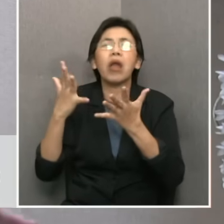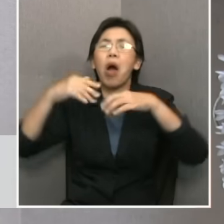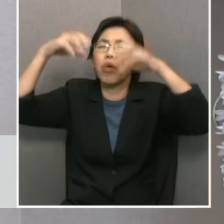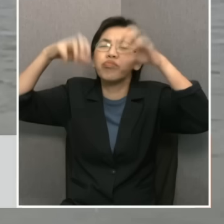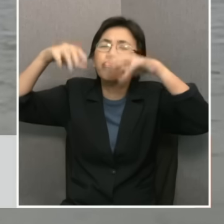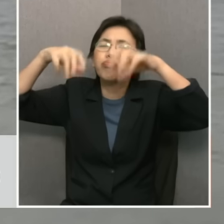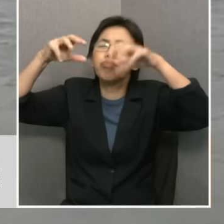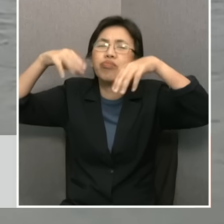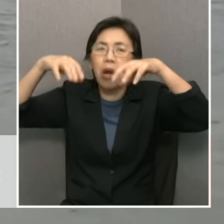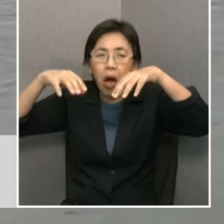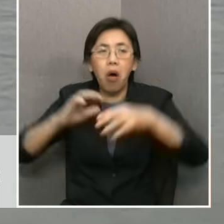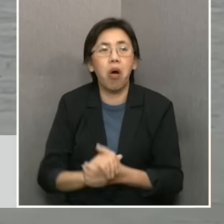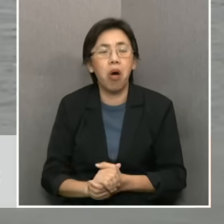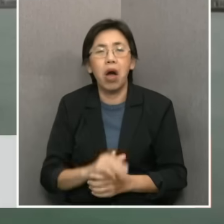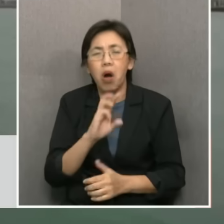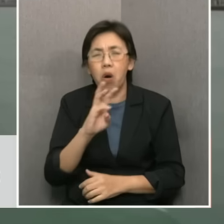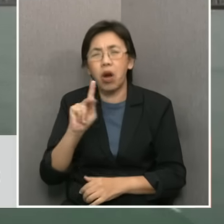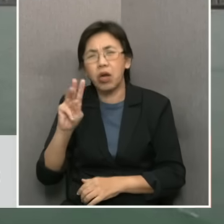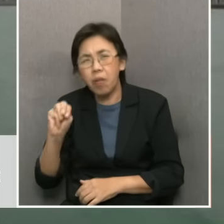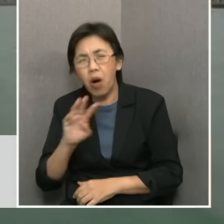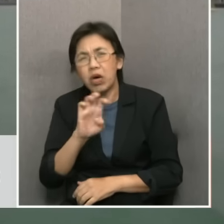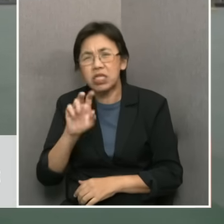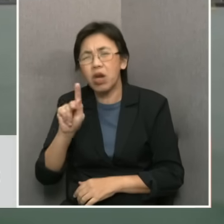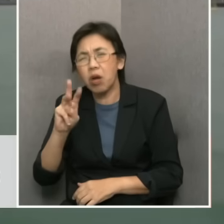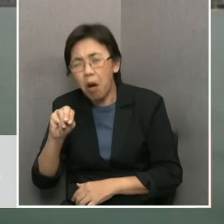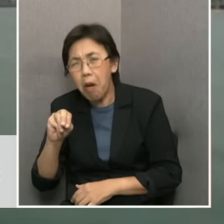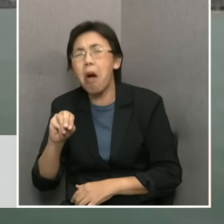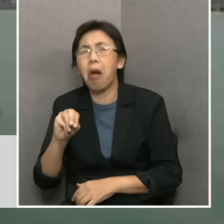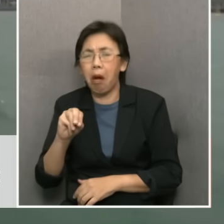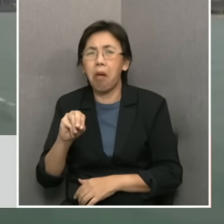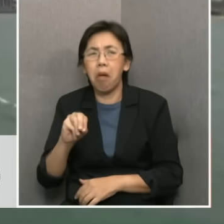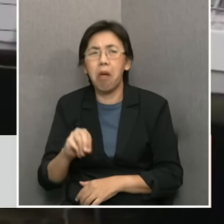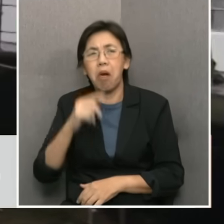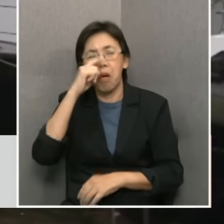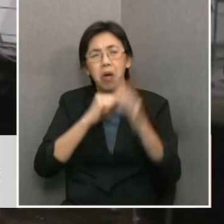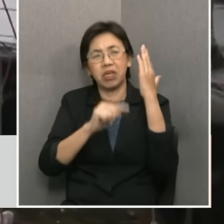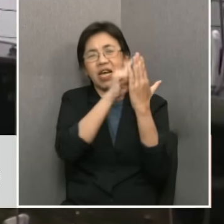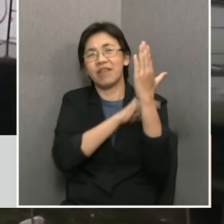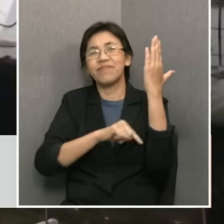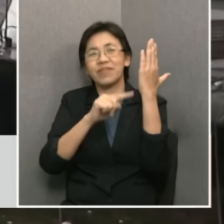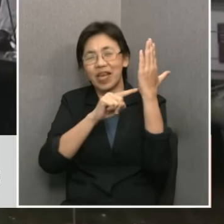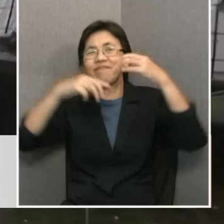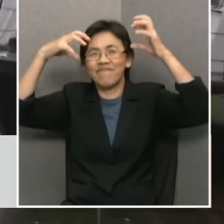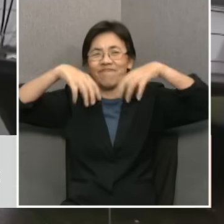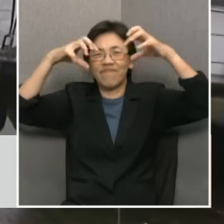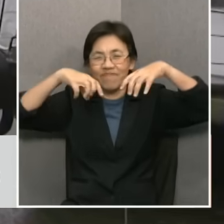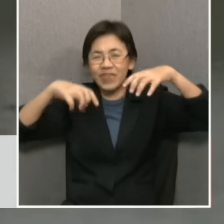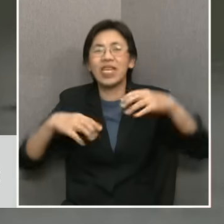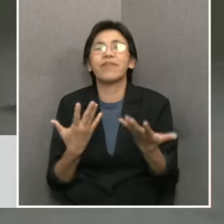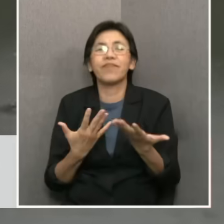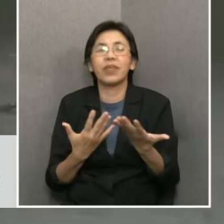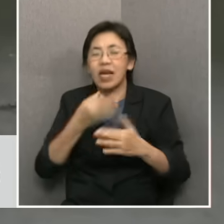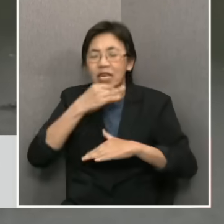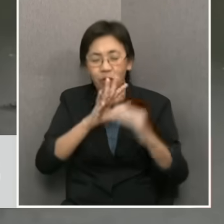มเรียนนะ600กิโลเมตร400กิโลเมตรนี ่ มีอิทธิพลนะก็ยังมีอิทธิพลที่ทำให้เรียกว่าความชื้นมาจากอันดามัน